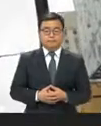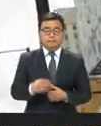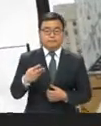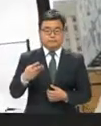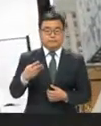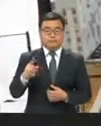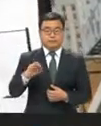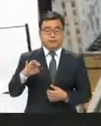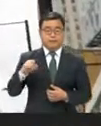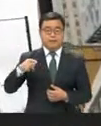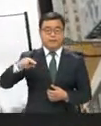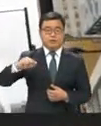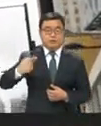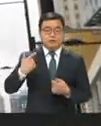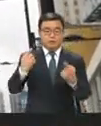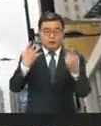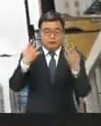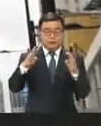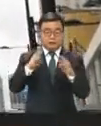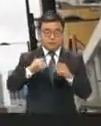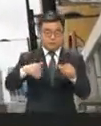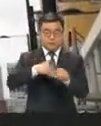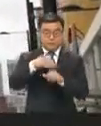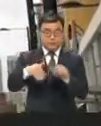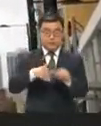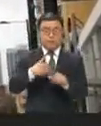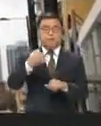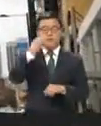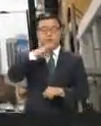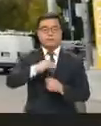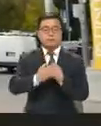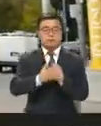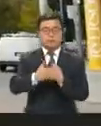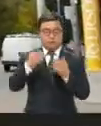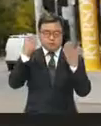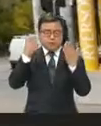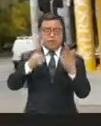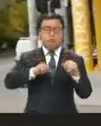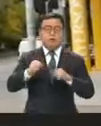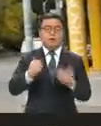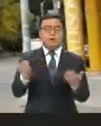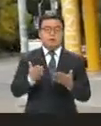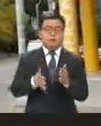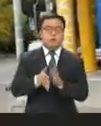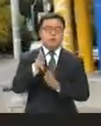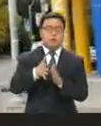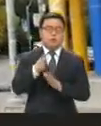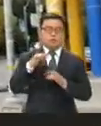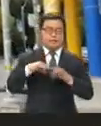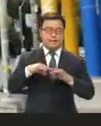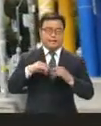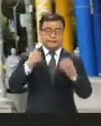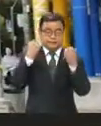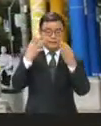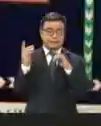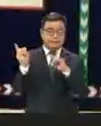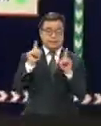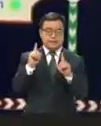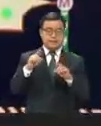라이어슨 대학교가 이러한 지리적 이점을 활용해 중점을 두고 있는 분야는 바로 도시에너지,